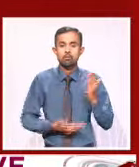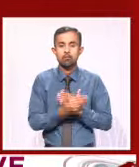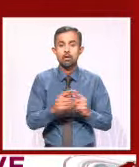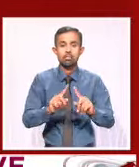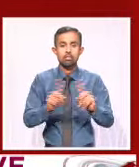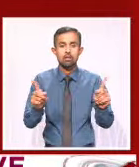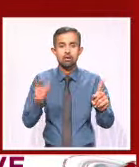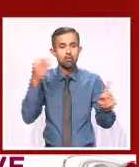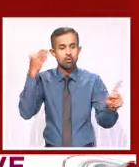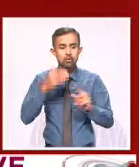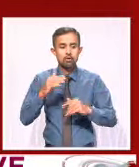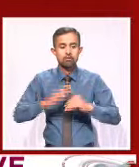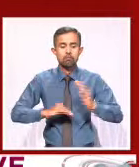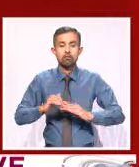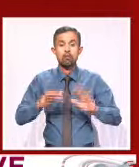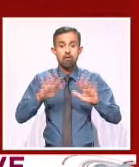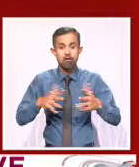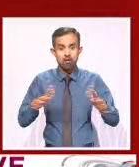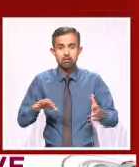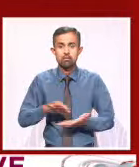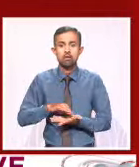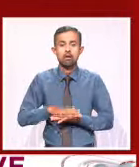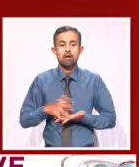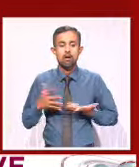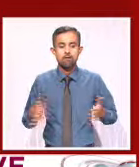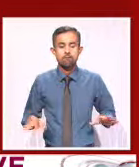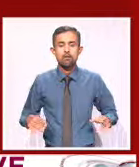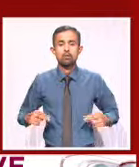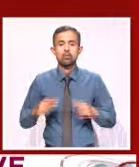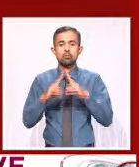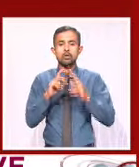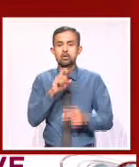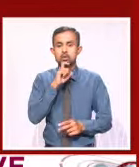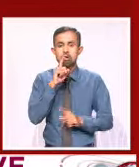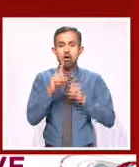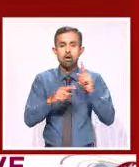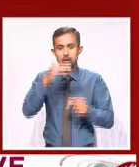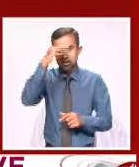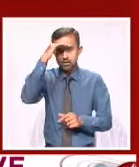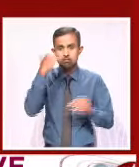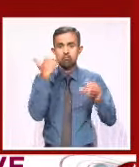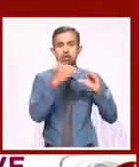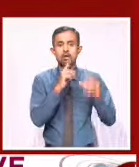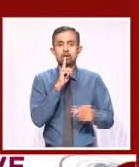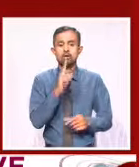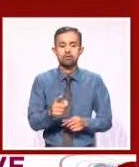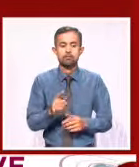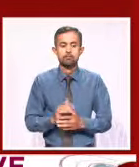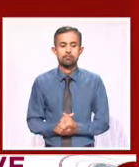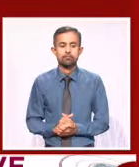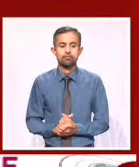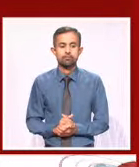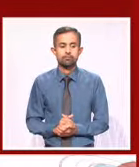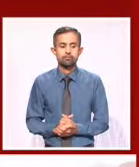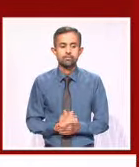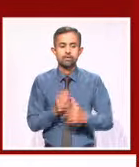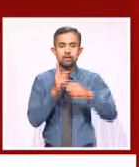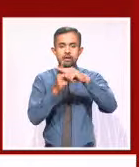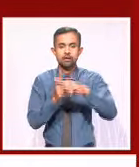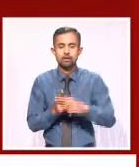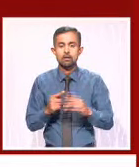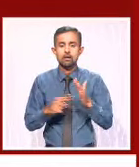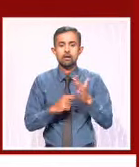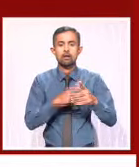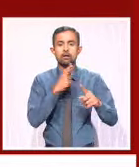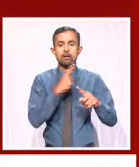10ක් සම්බන්ධයෙන් ක්‍රියා කිරීම අවසන් කිරීමට තීරණය කළ බවයි ශ්‍රේෂ්ඨාධිකරණයේ කතානායකවරයා වෙත දැනුම් දී ඇත්තේ. එකතු කළ අගේ මත